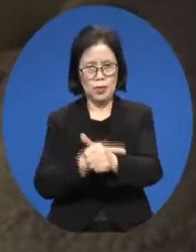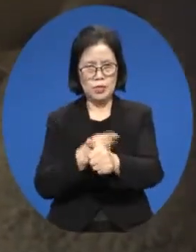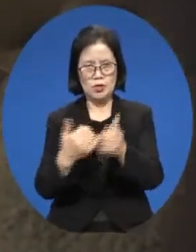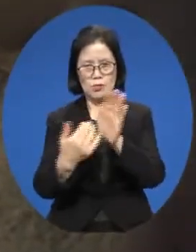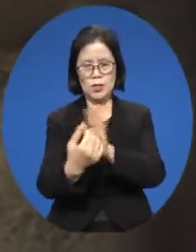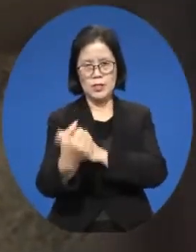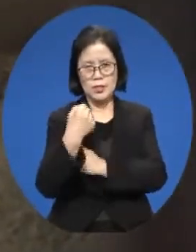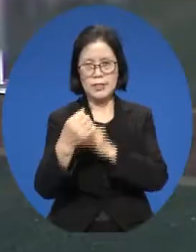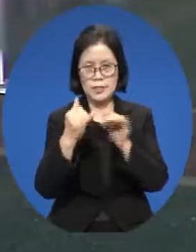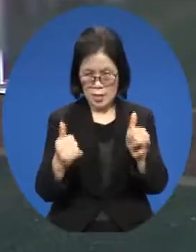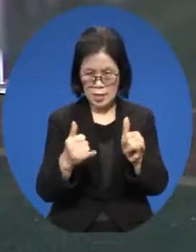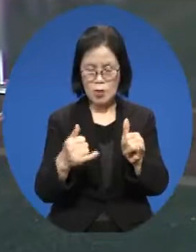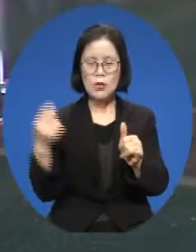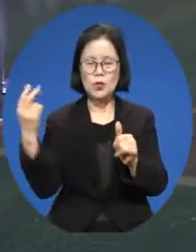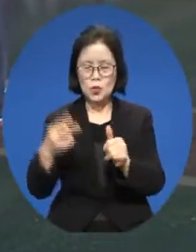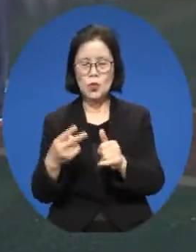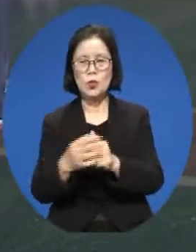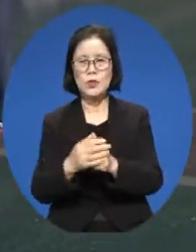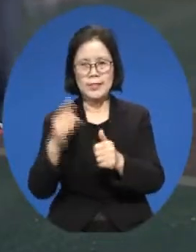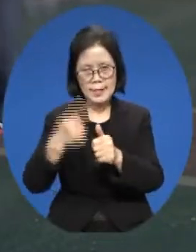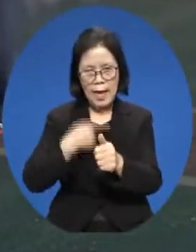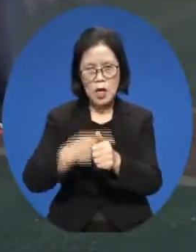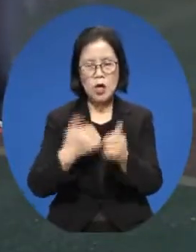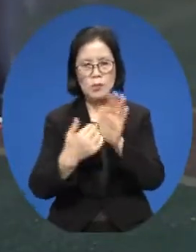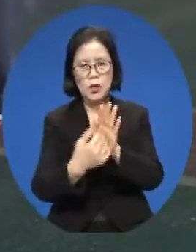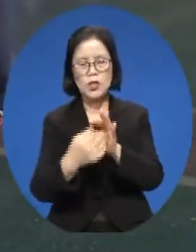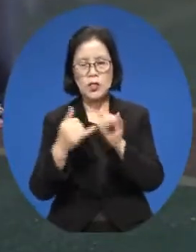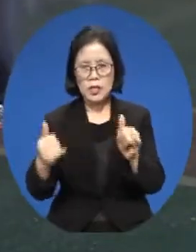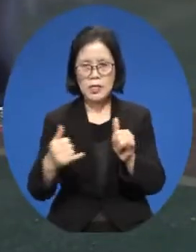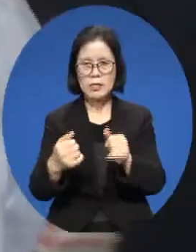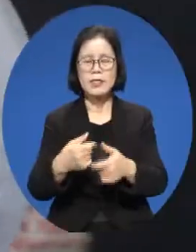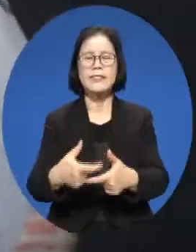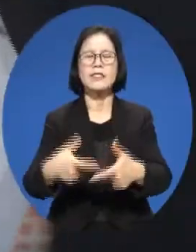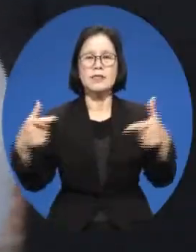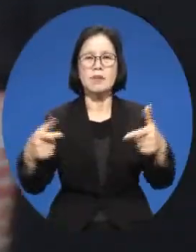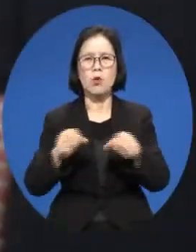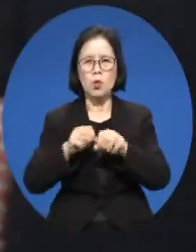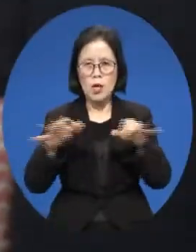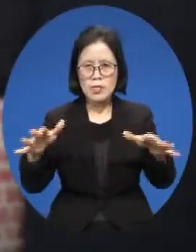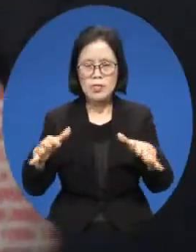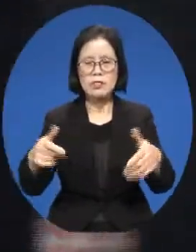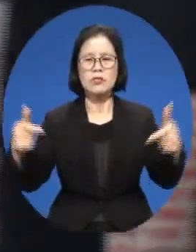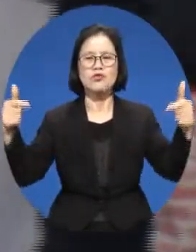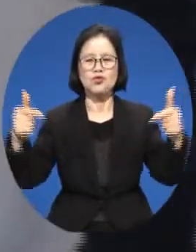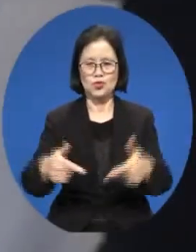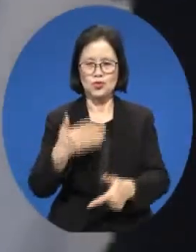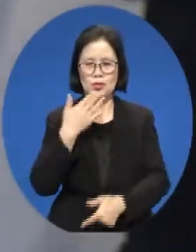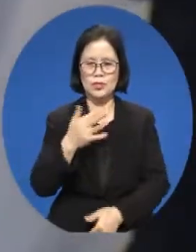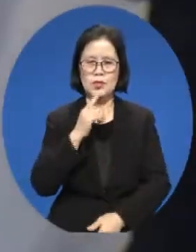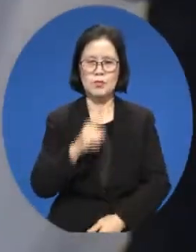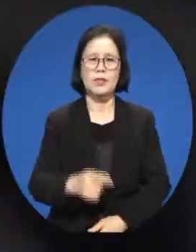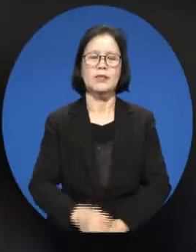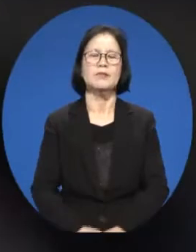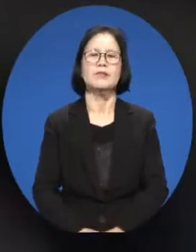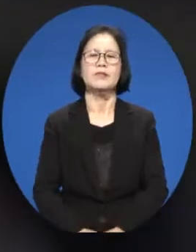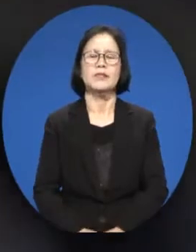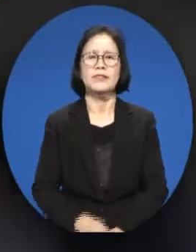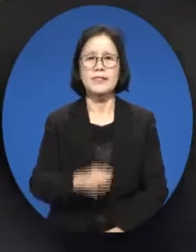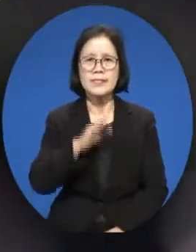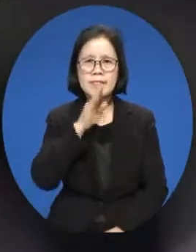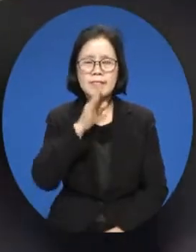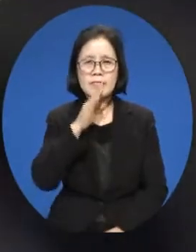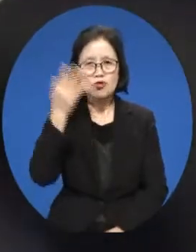면역이 생긴 이들과 더해 자연 면역자들이 크게 늘면서 확산세가 꺾일 수 있다는 겁니다.